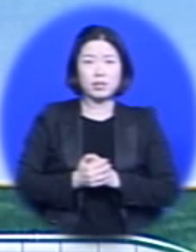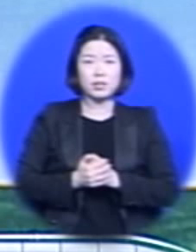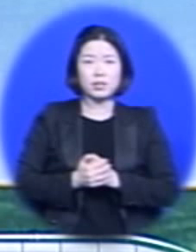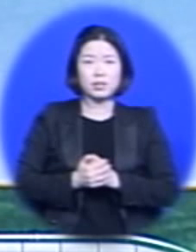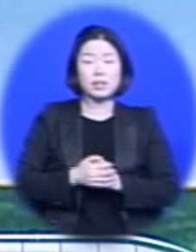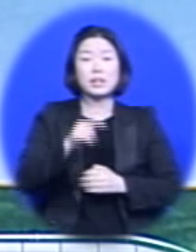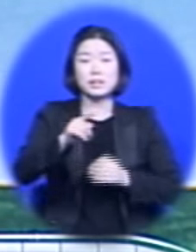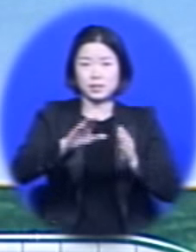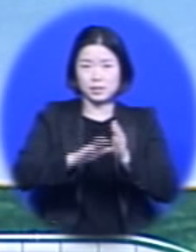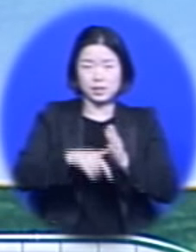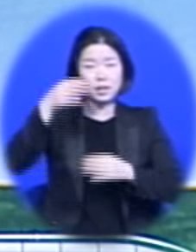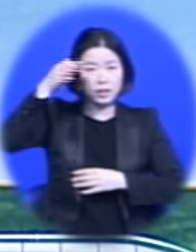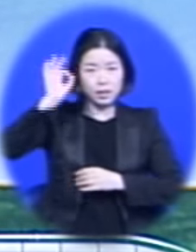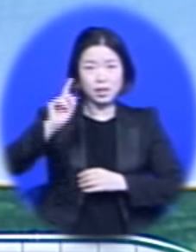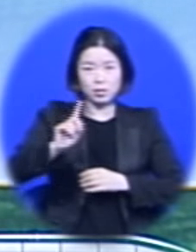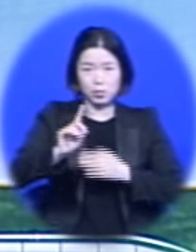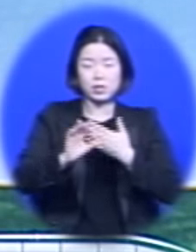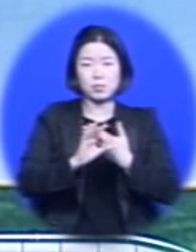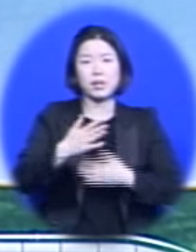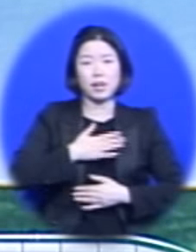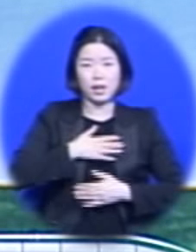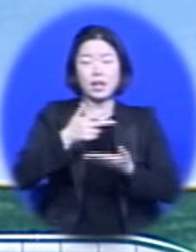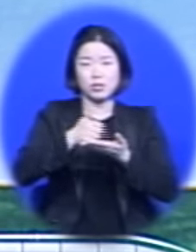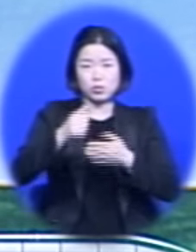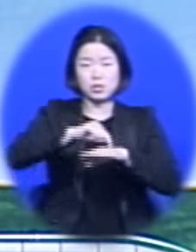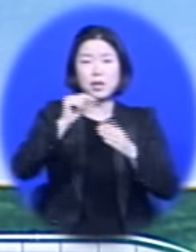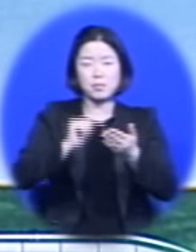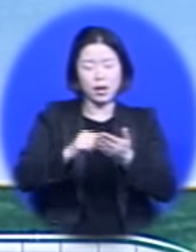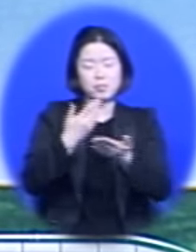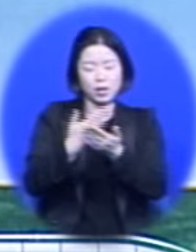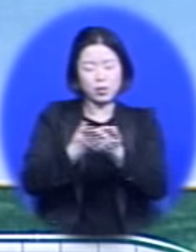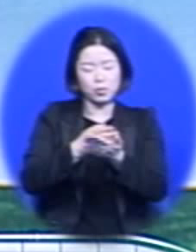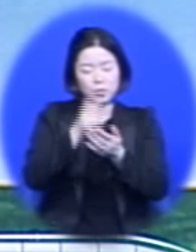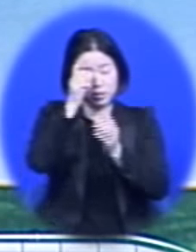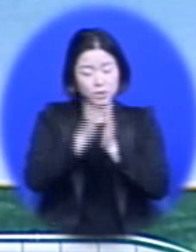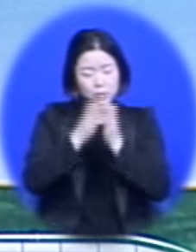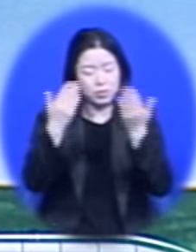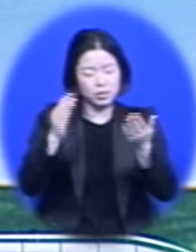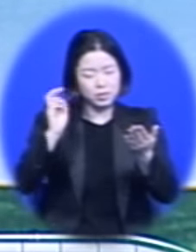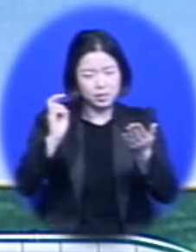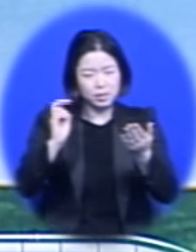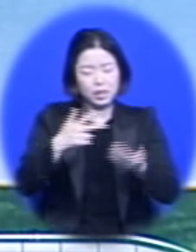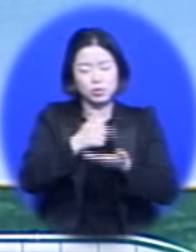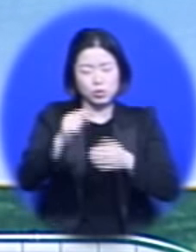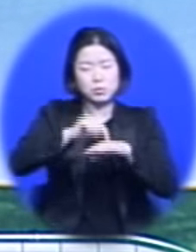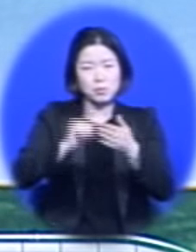울었다니까요. 그때 깨달은 것이 내가 주님의 마음을 달라고 그랬지. 주님의 마음을